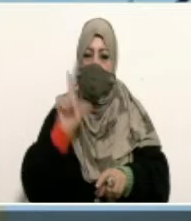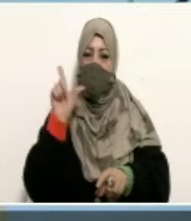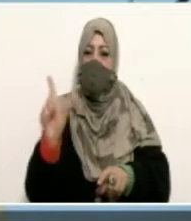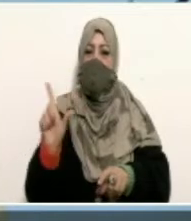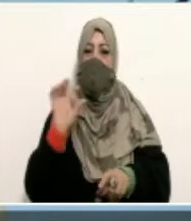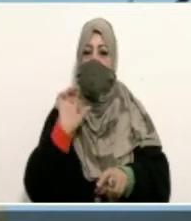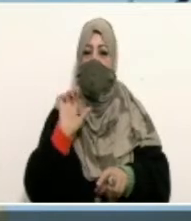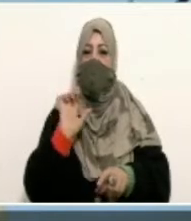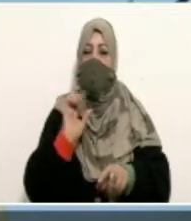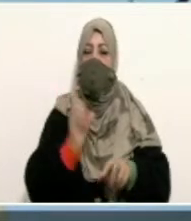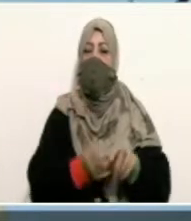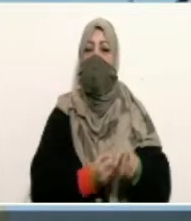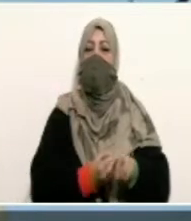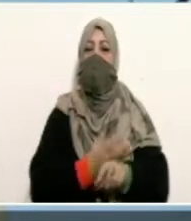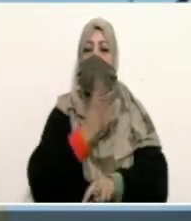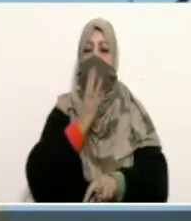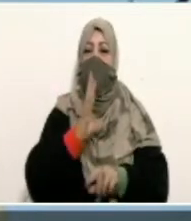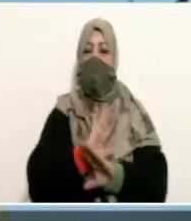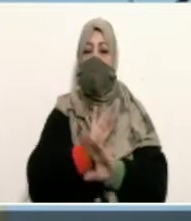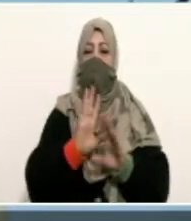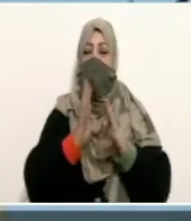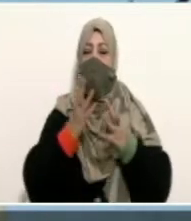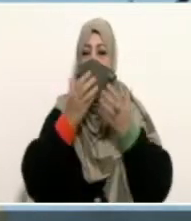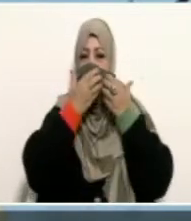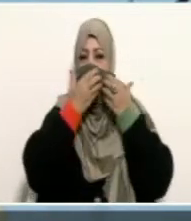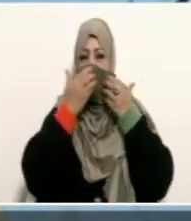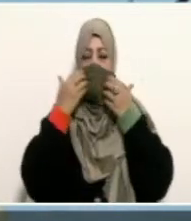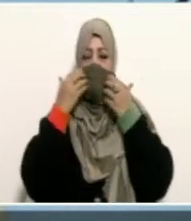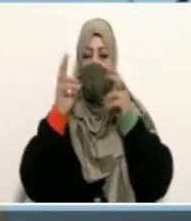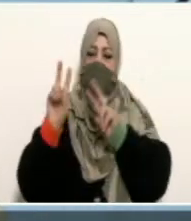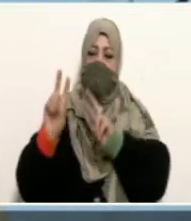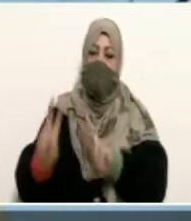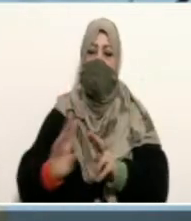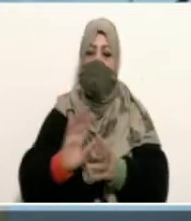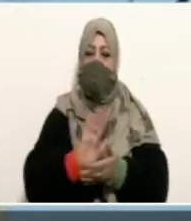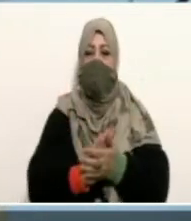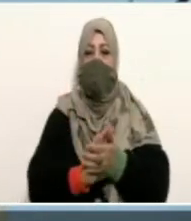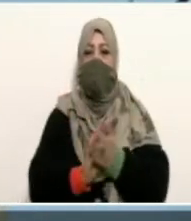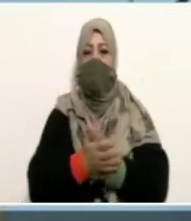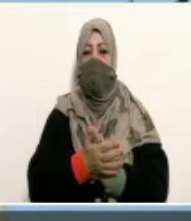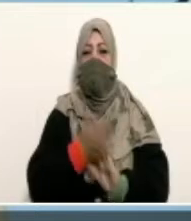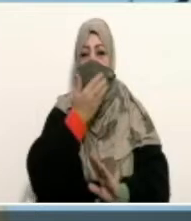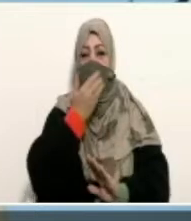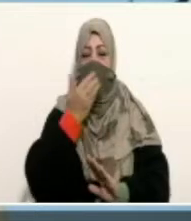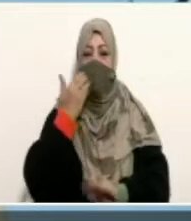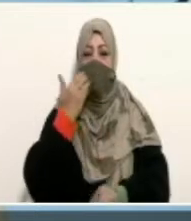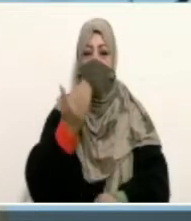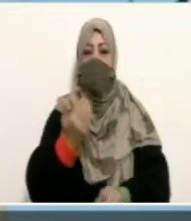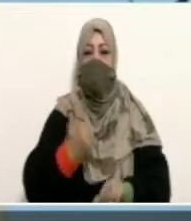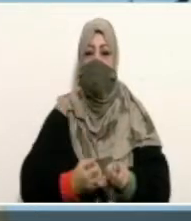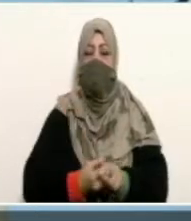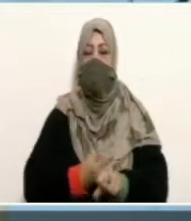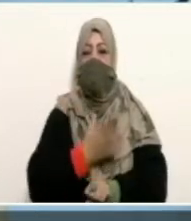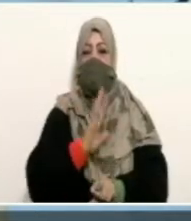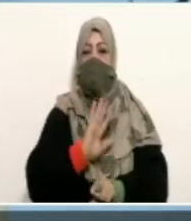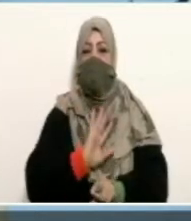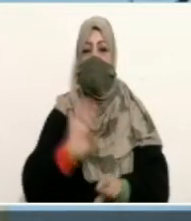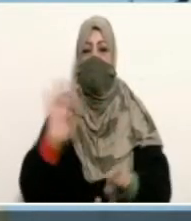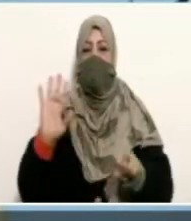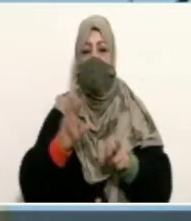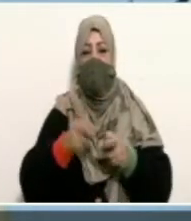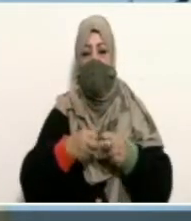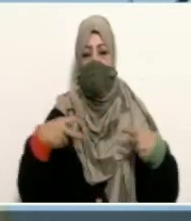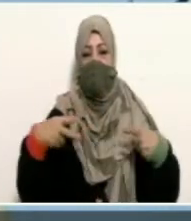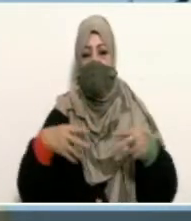الصائم فيه ويبتدئ الصائم صيامه في عند طلوع الفجر. فهذا هو المعتبر،